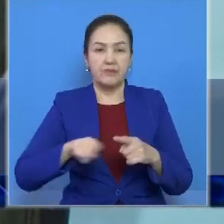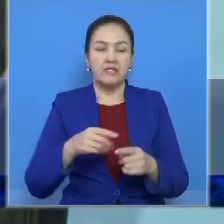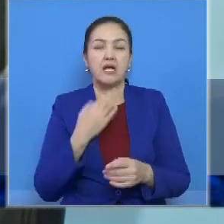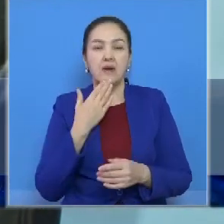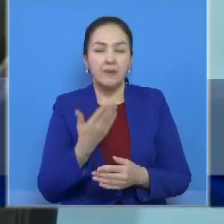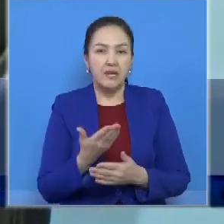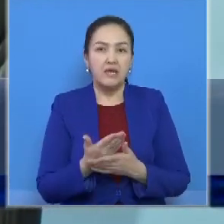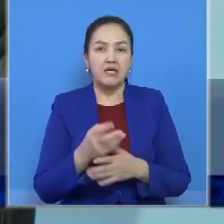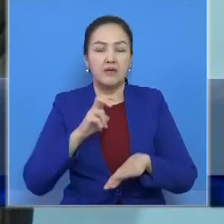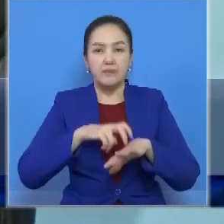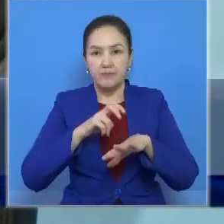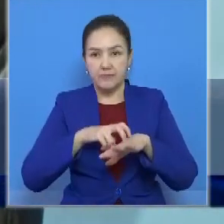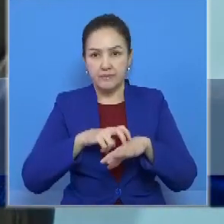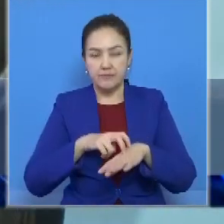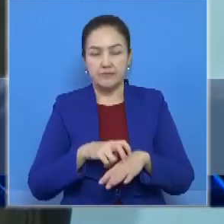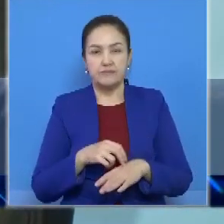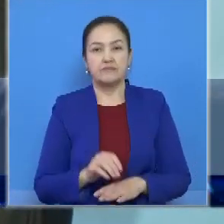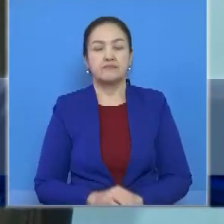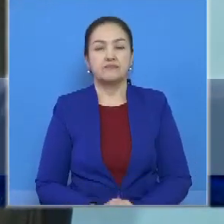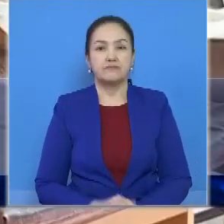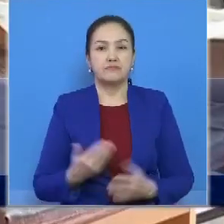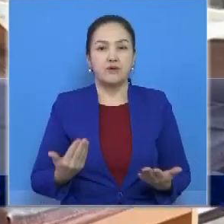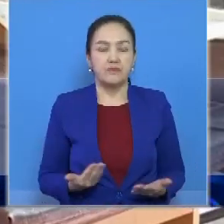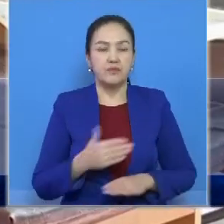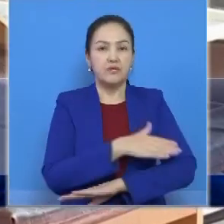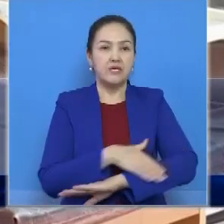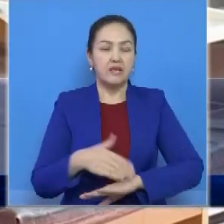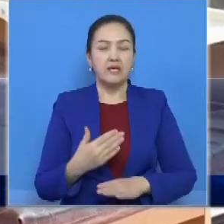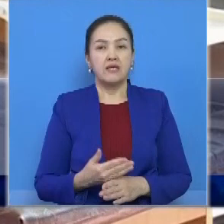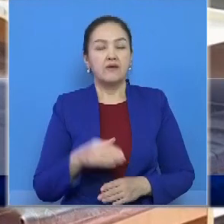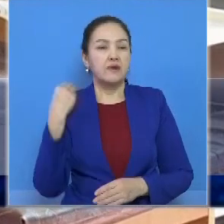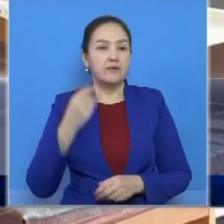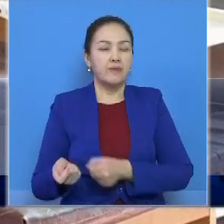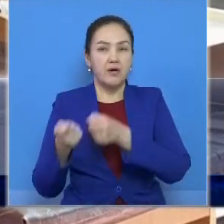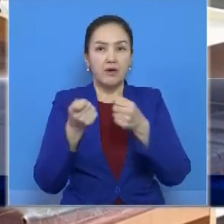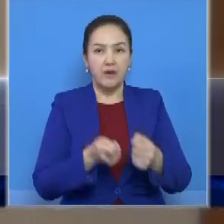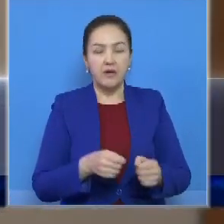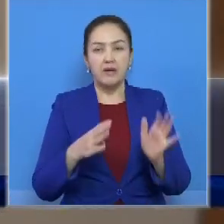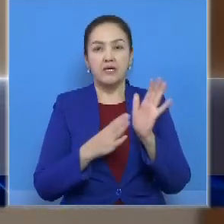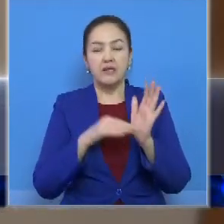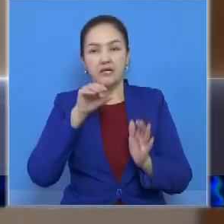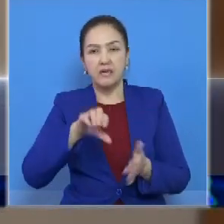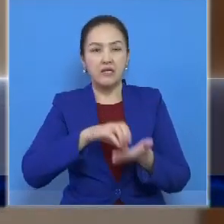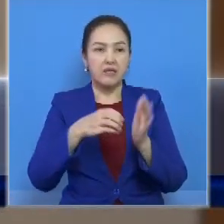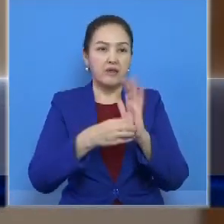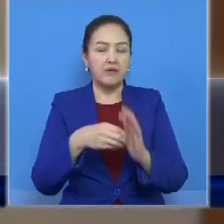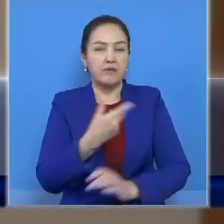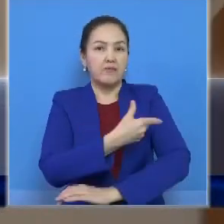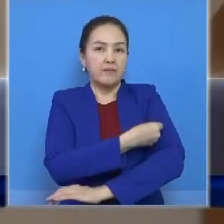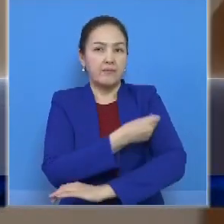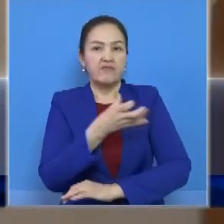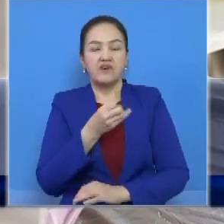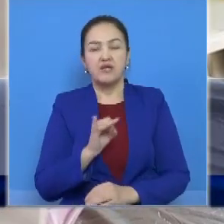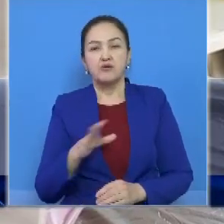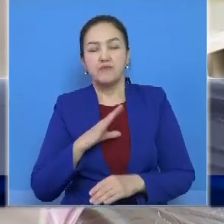обращаться к врачам по месту жительства. Недавно в Актобе было доставлено около 9 тысяч доз вакцины Pfizer. Все